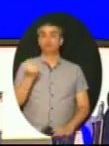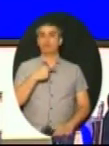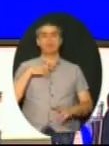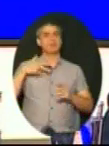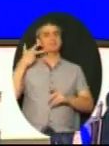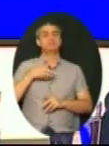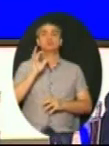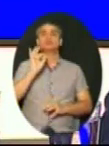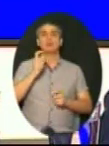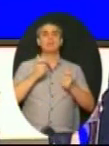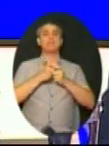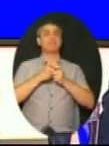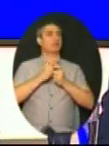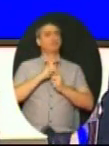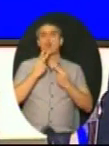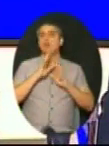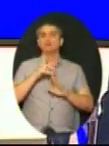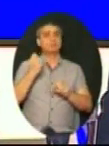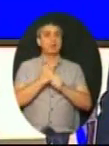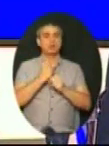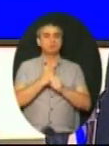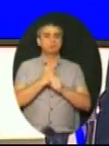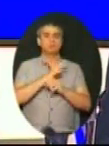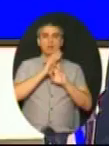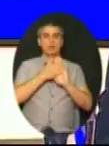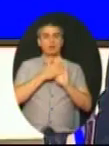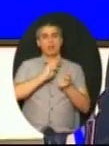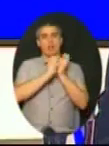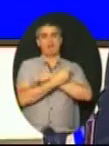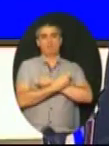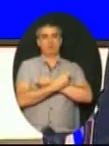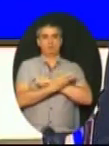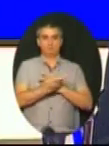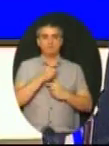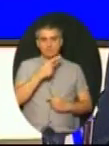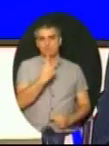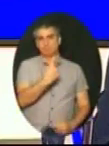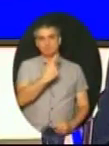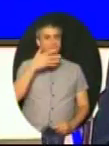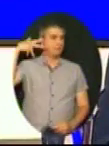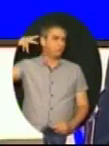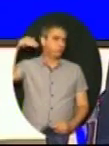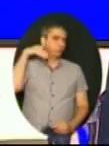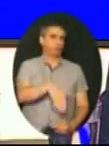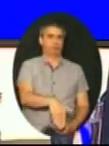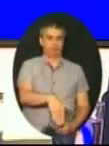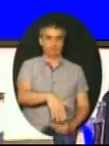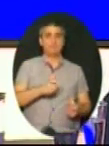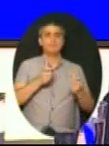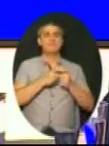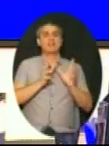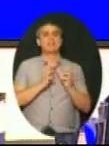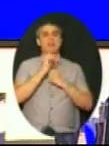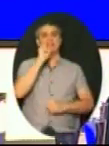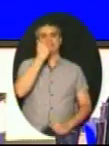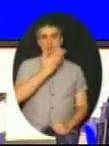אנחנו נהיה הצוללת של המפלגה שלא משנה מה שהיא עושה, הכל יוצא להפוך. והיא עצמה בצלילה עמוקה. מפלגת